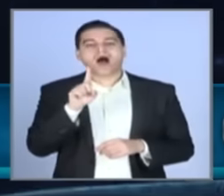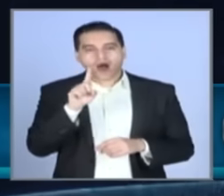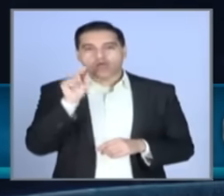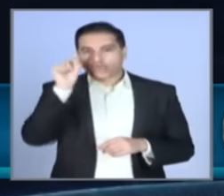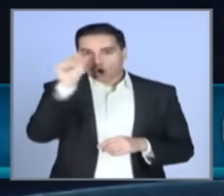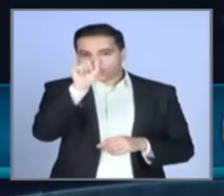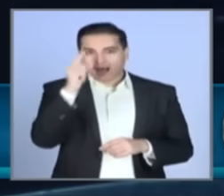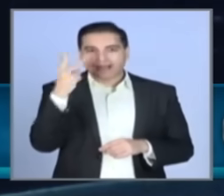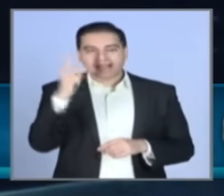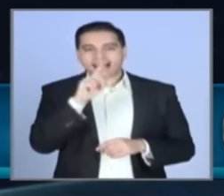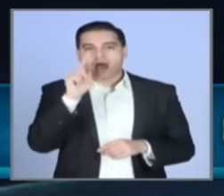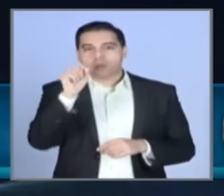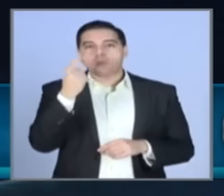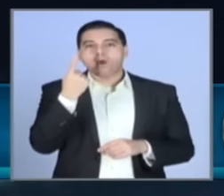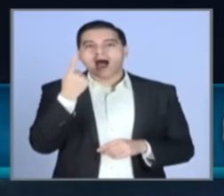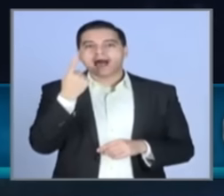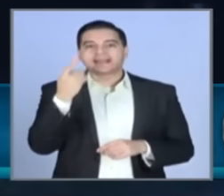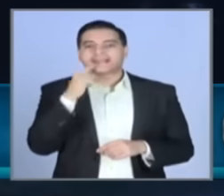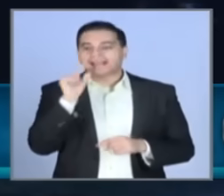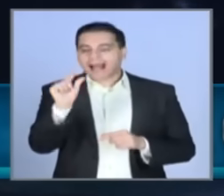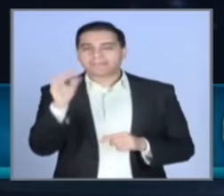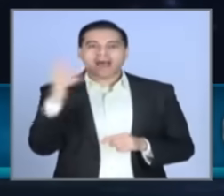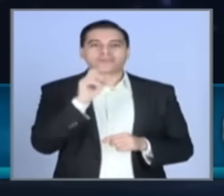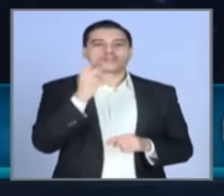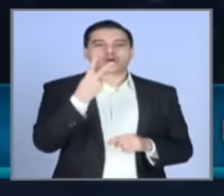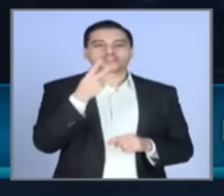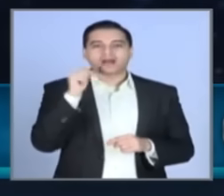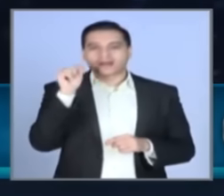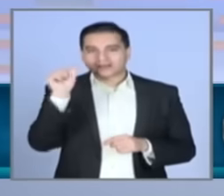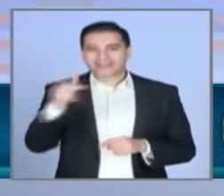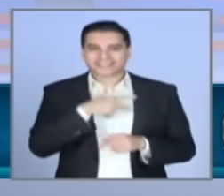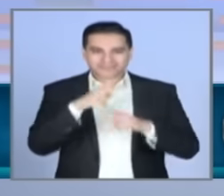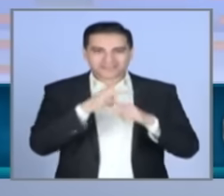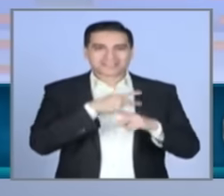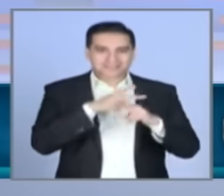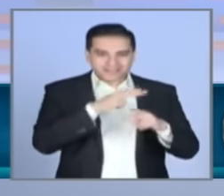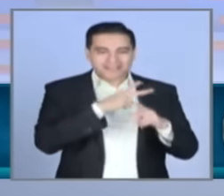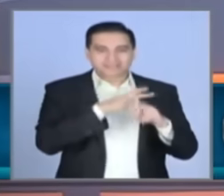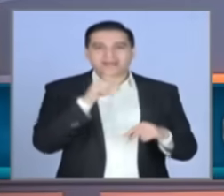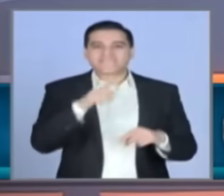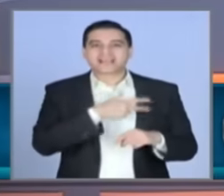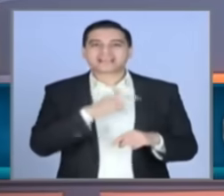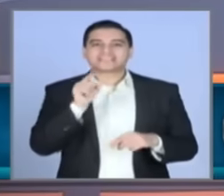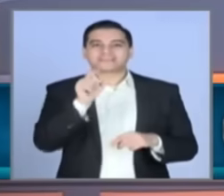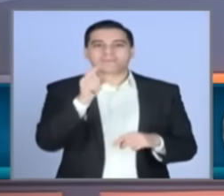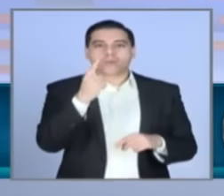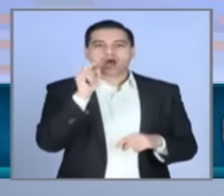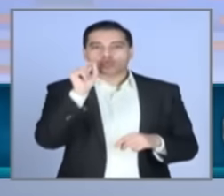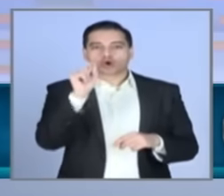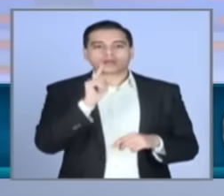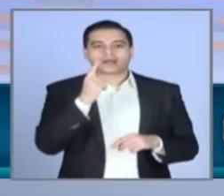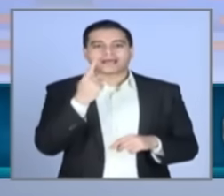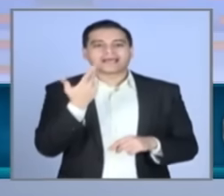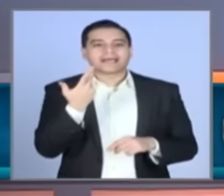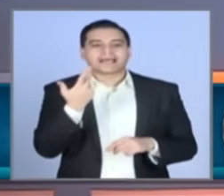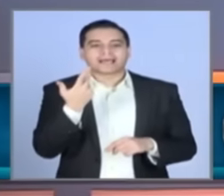سنة هجرية فيها كم شهر؟ فيها 12 شهر. كم شهر منهم فيهم نقطة واحدة؟ 2.